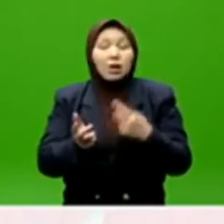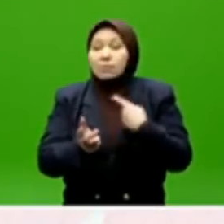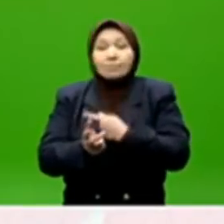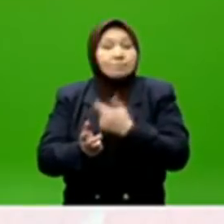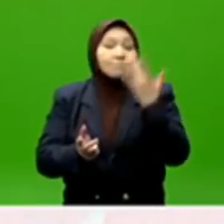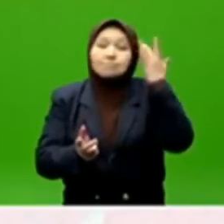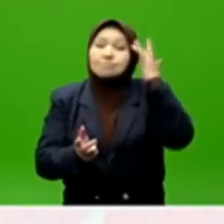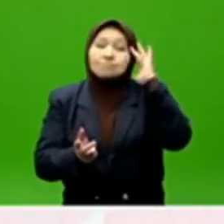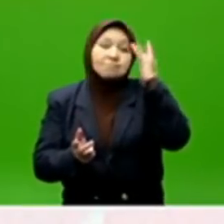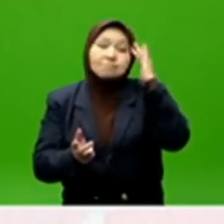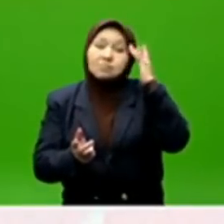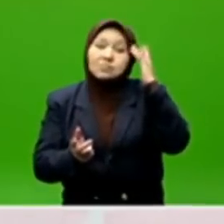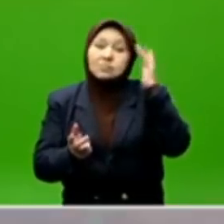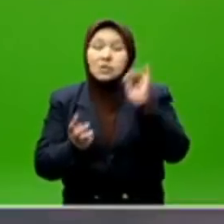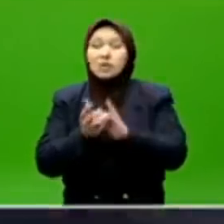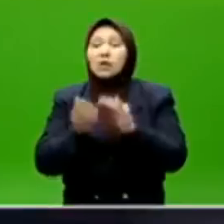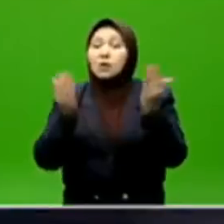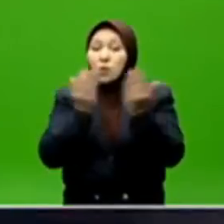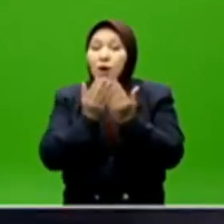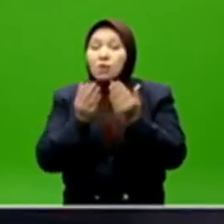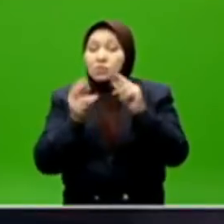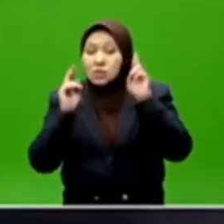itu lebih baik. Kita berdoa pada Allah SWT.